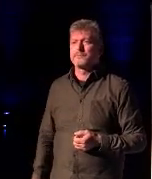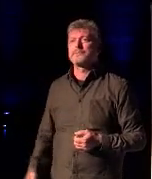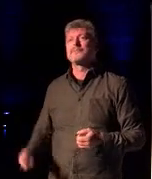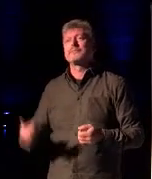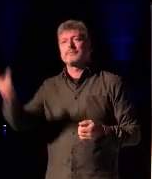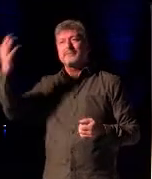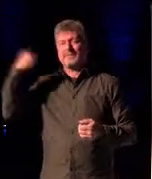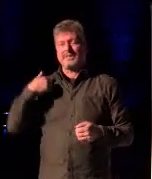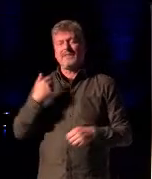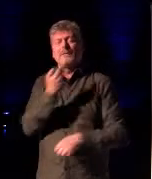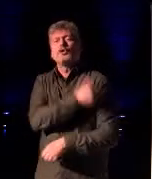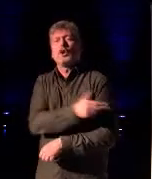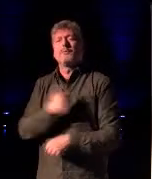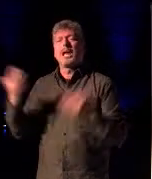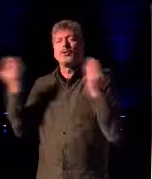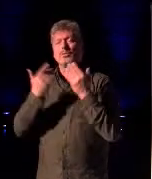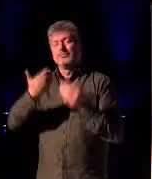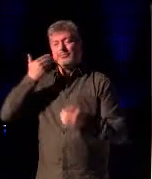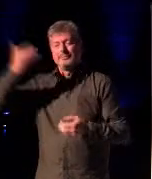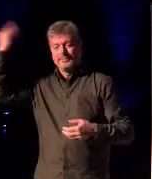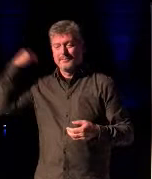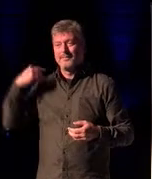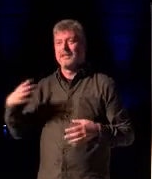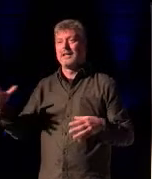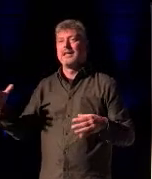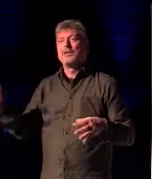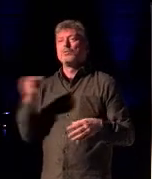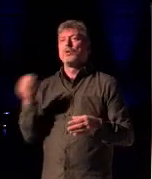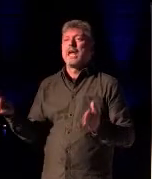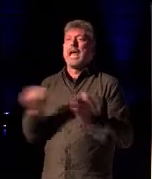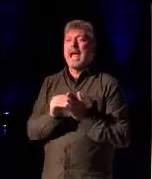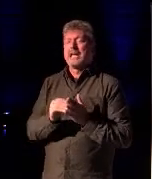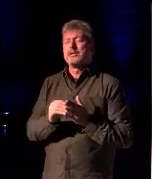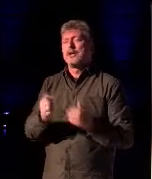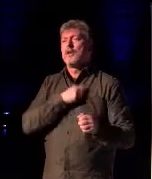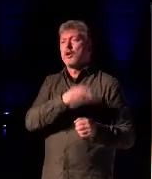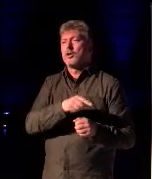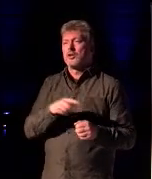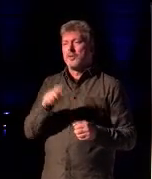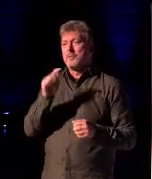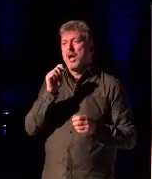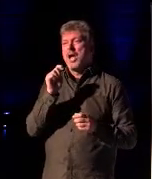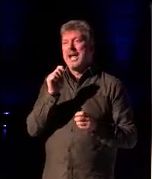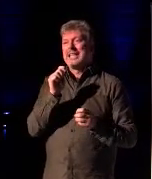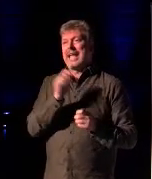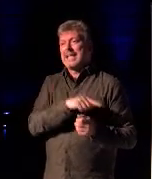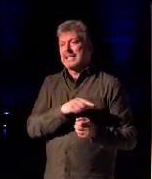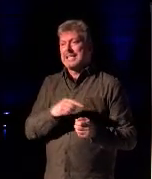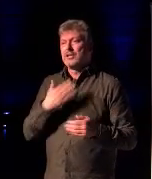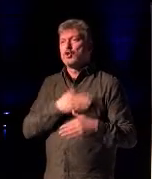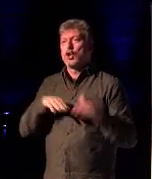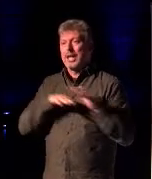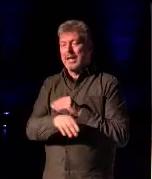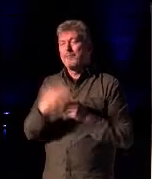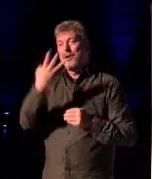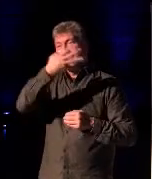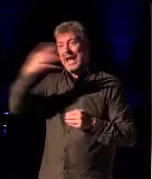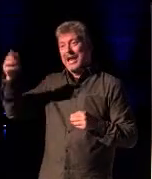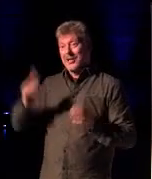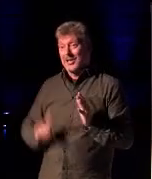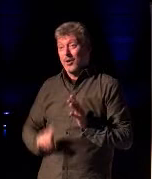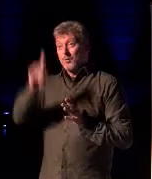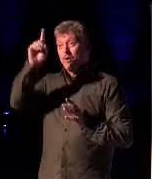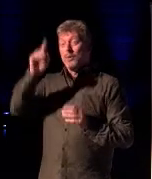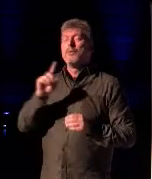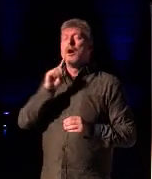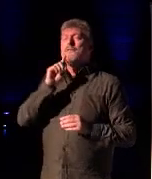Når jeg gikk på sykepleieskolen, så tok jeg ekstravakter på Theisen sykehjem. I fjerde etasje kom jeg opp,